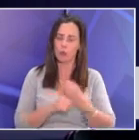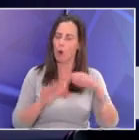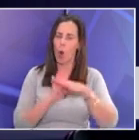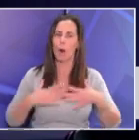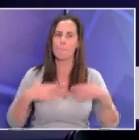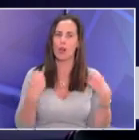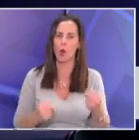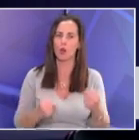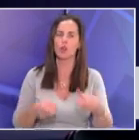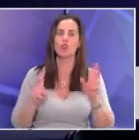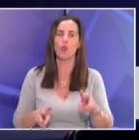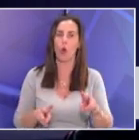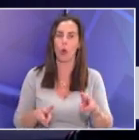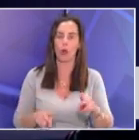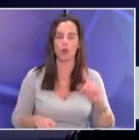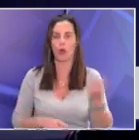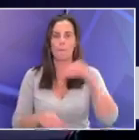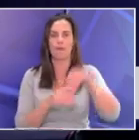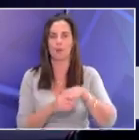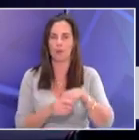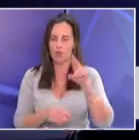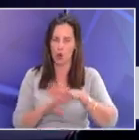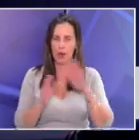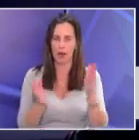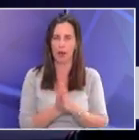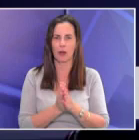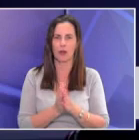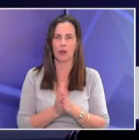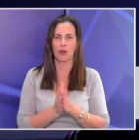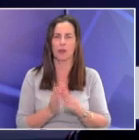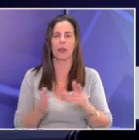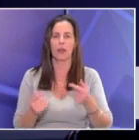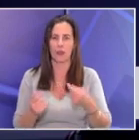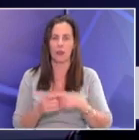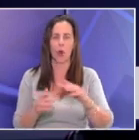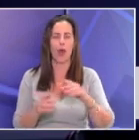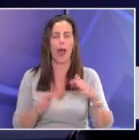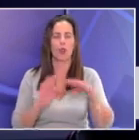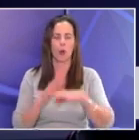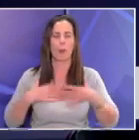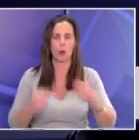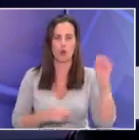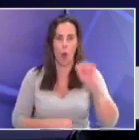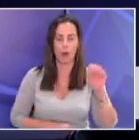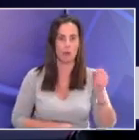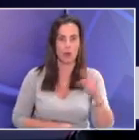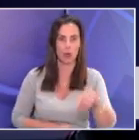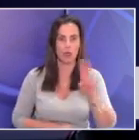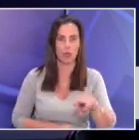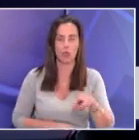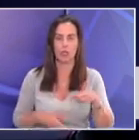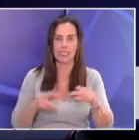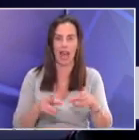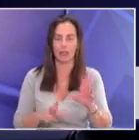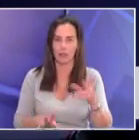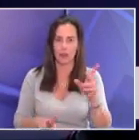בריאות, אשר תוכלו להכניס אליו את כולם, אבל יש את כל העניין על pre-existing conditions. אובמה קר וכן. אובמה קר, שזה אומר שאם מישהו יש לו סרטן,